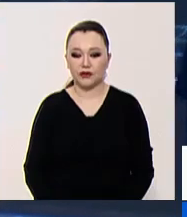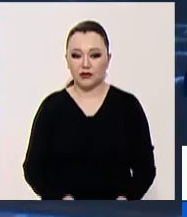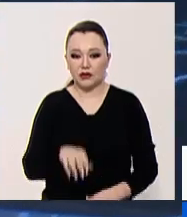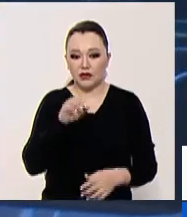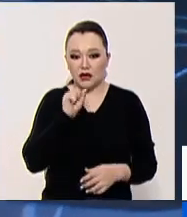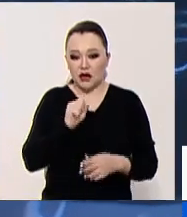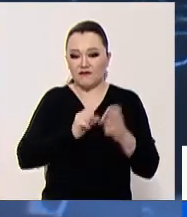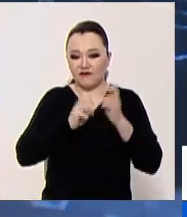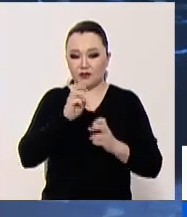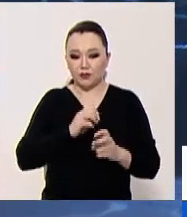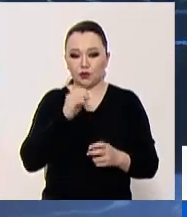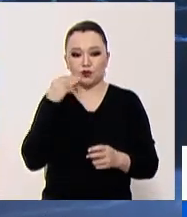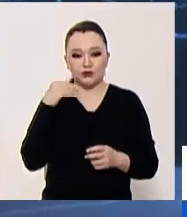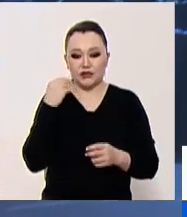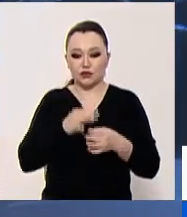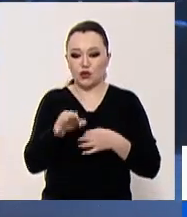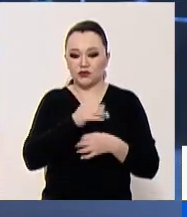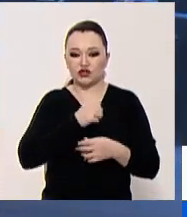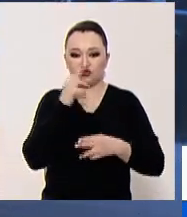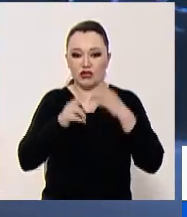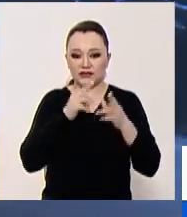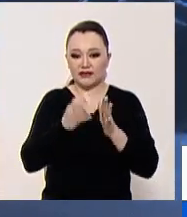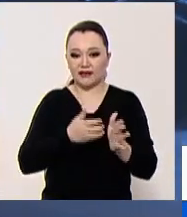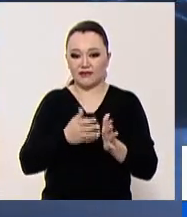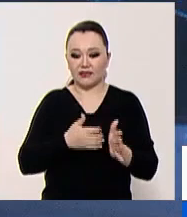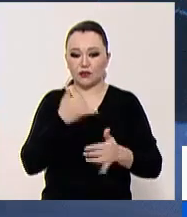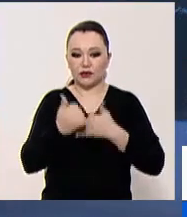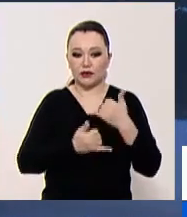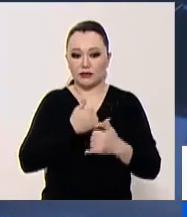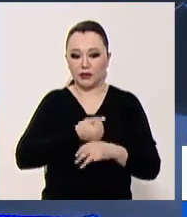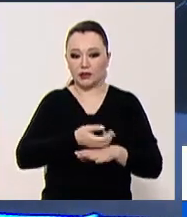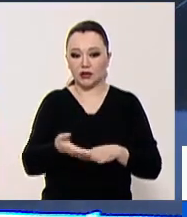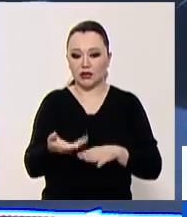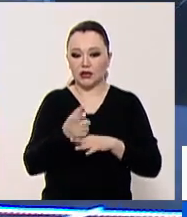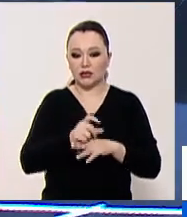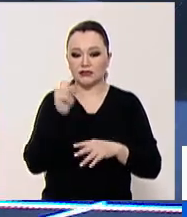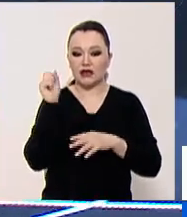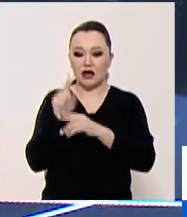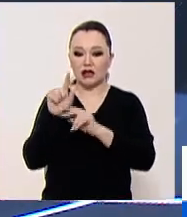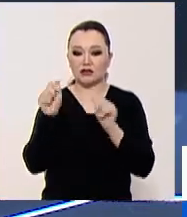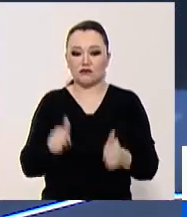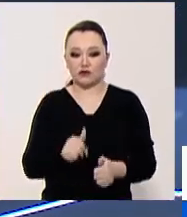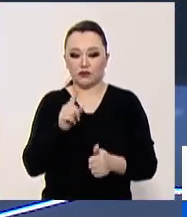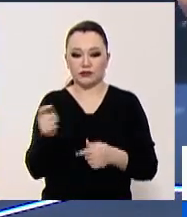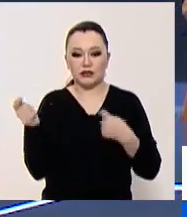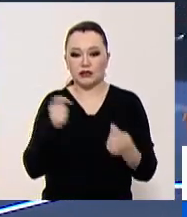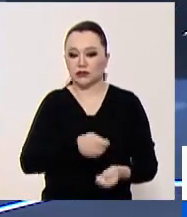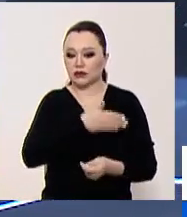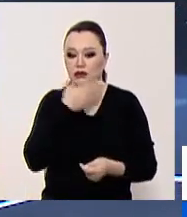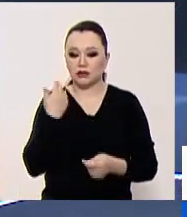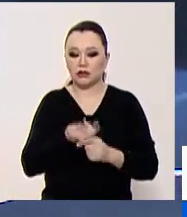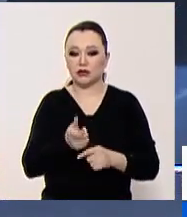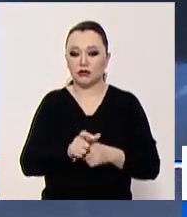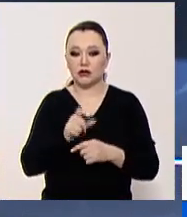А фермеры Туркестанской области жалуются на нехватку удобрений. Говорят, заказы оформлены, но поставок нет. Причем цены на удобрения